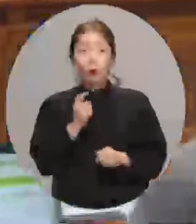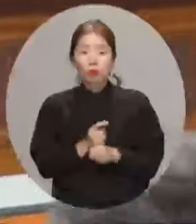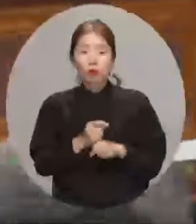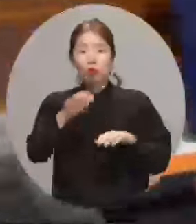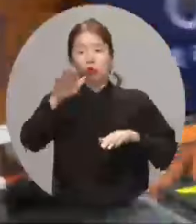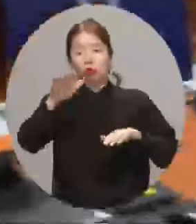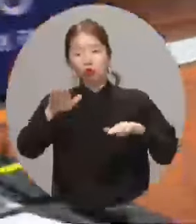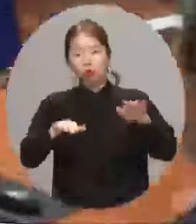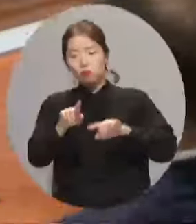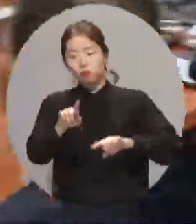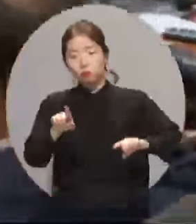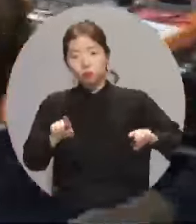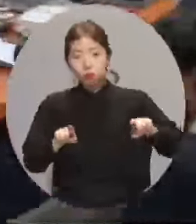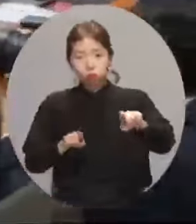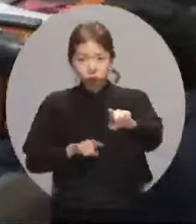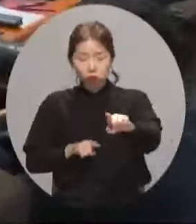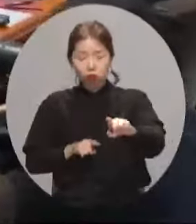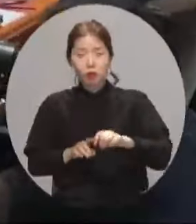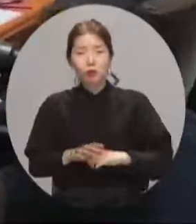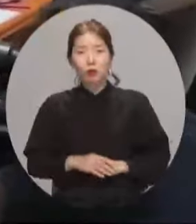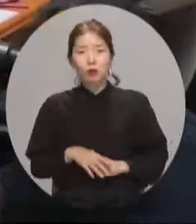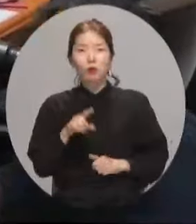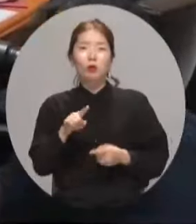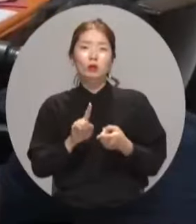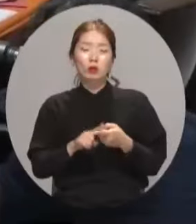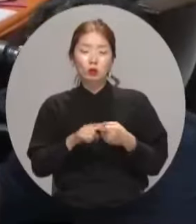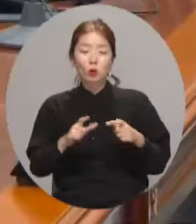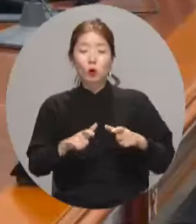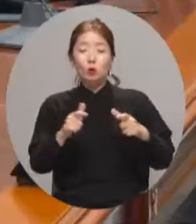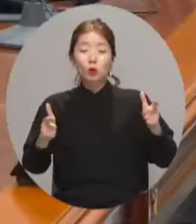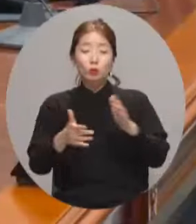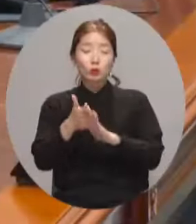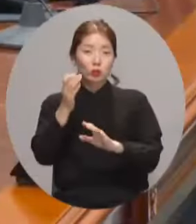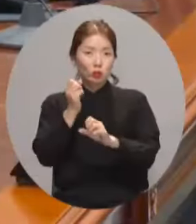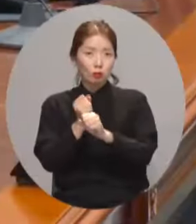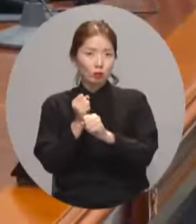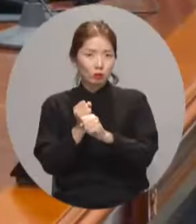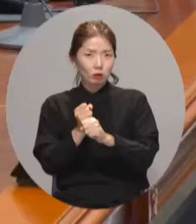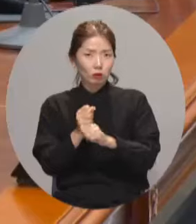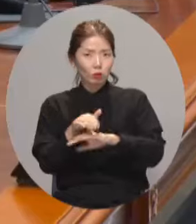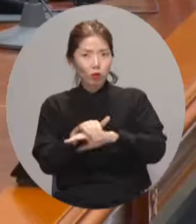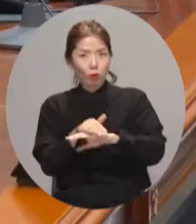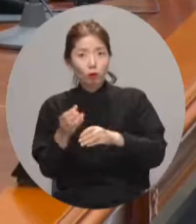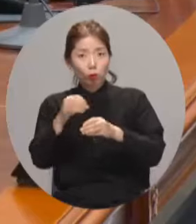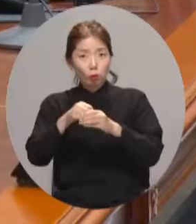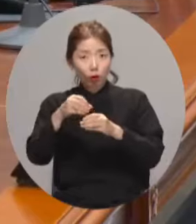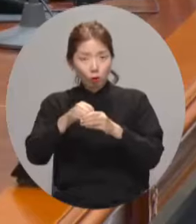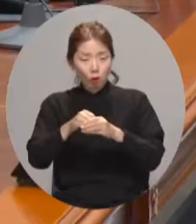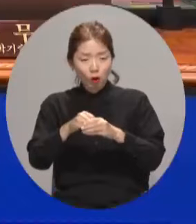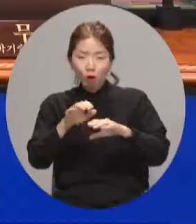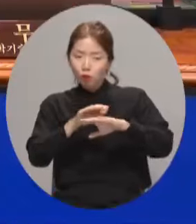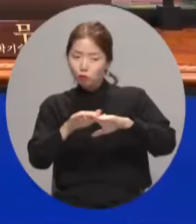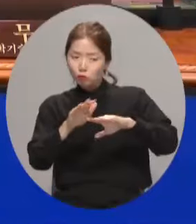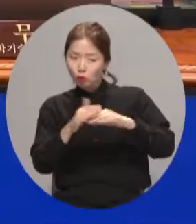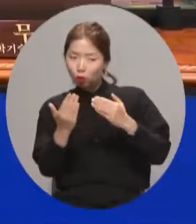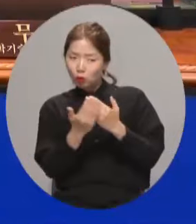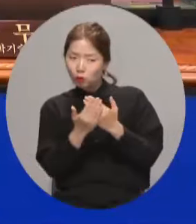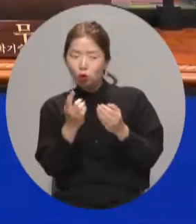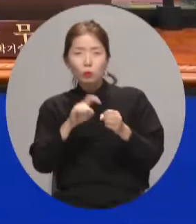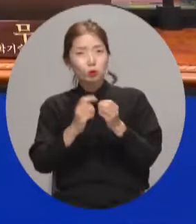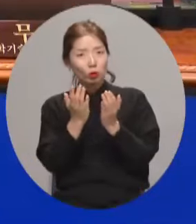벌어질 대로 벌어진 성장률 격차. 여기에 메가시티 위주의 국토정책이 균형발전이란 취지와